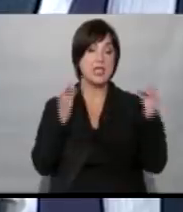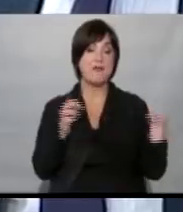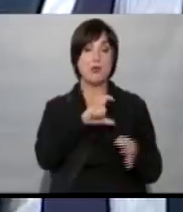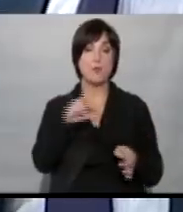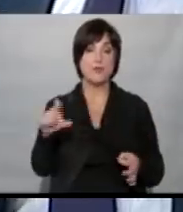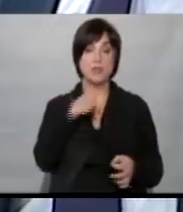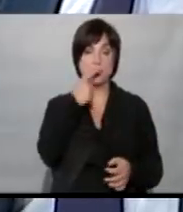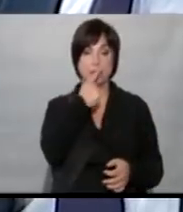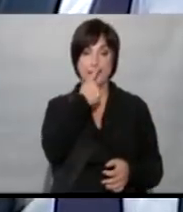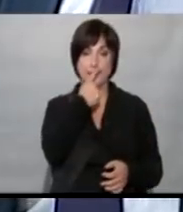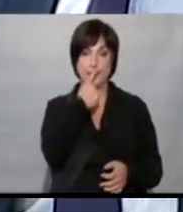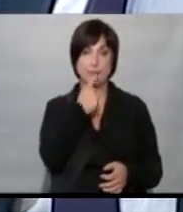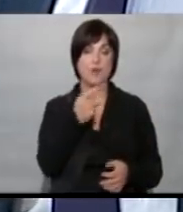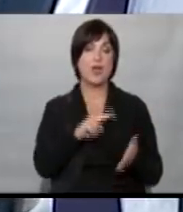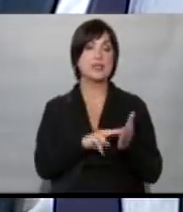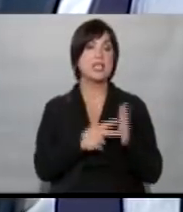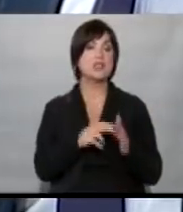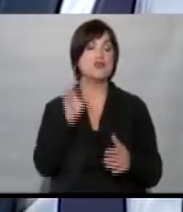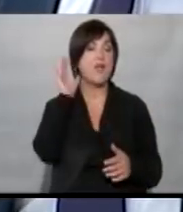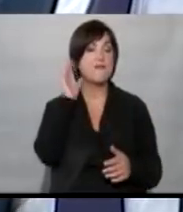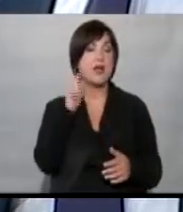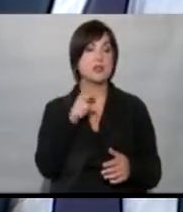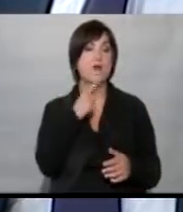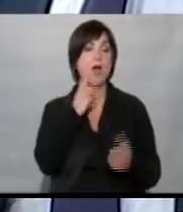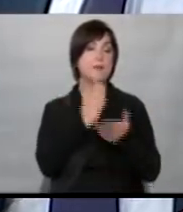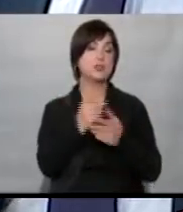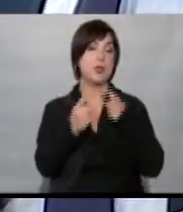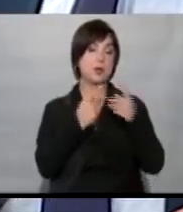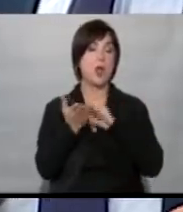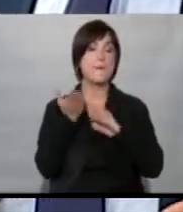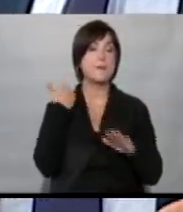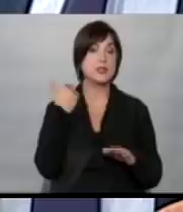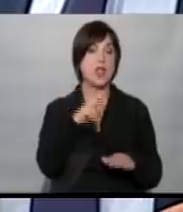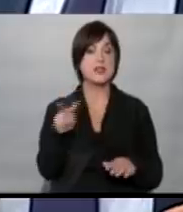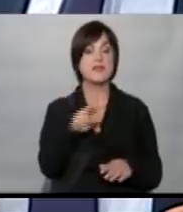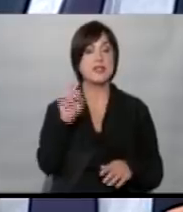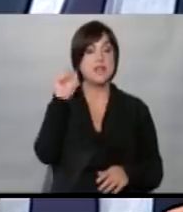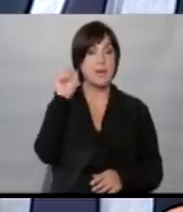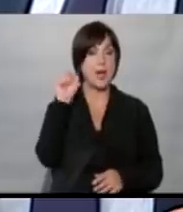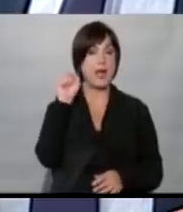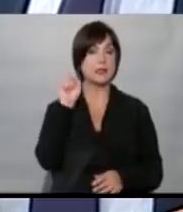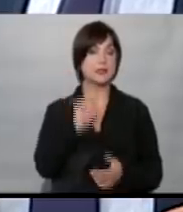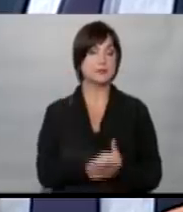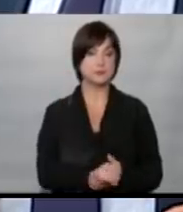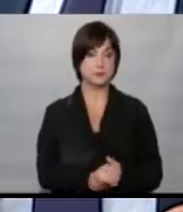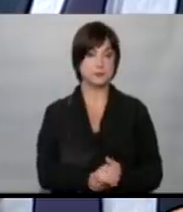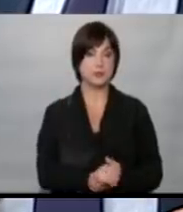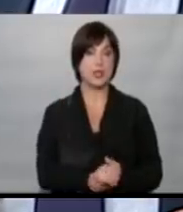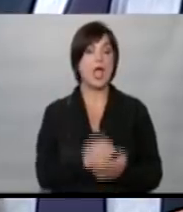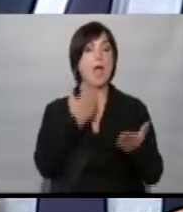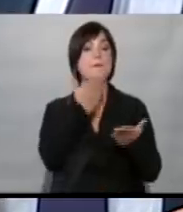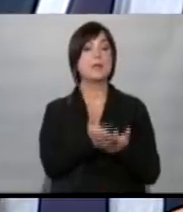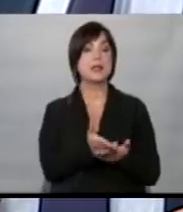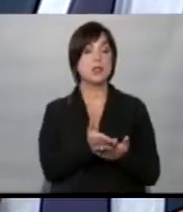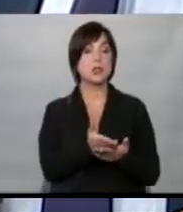зборуваме. Мислам, да не е техничка влада пред избори. Тоа беше преговарано предходно помеѓу двете партии, дека на предлог на...